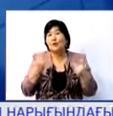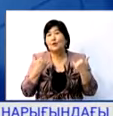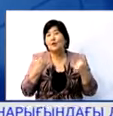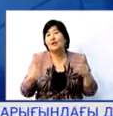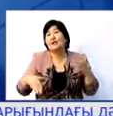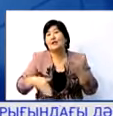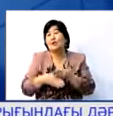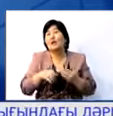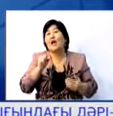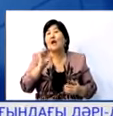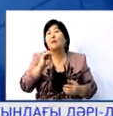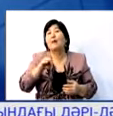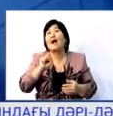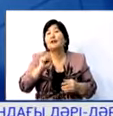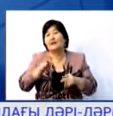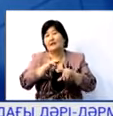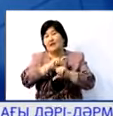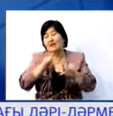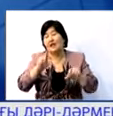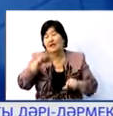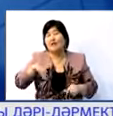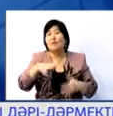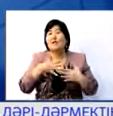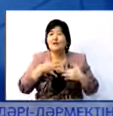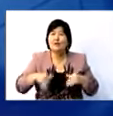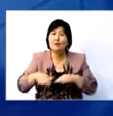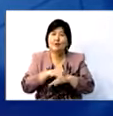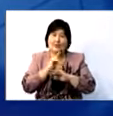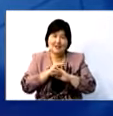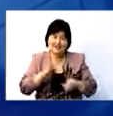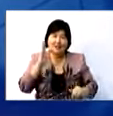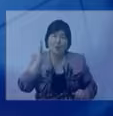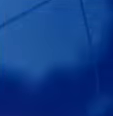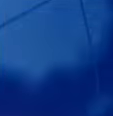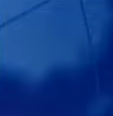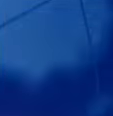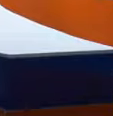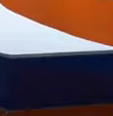дерегінің демеушісі Арбат кешені. Еліміз аман, жұртымыз тыныш болсын ағай.